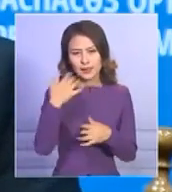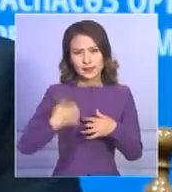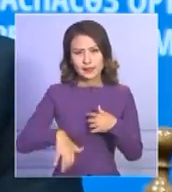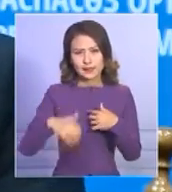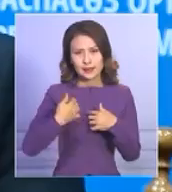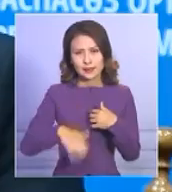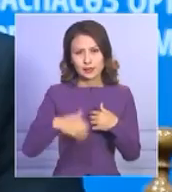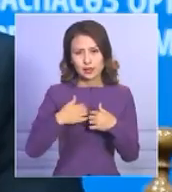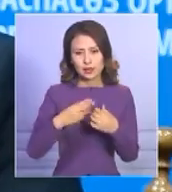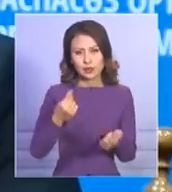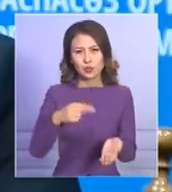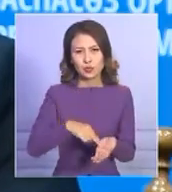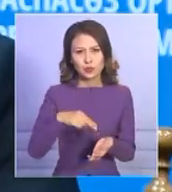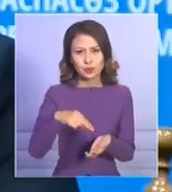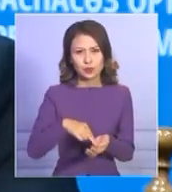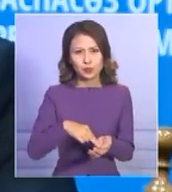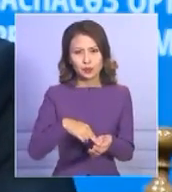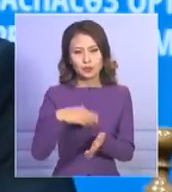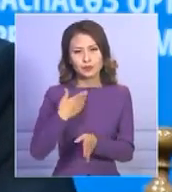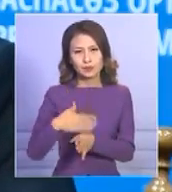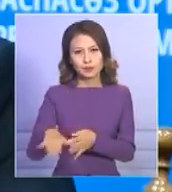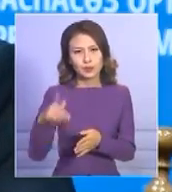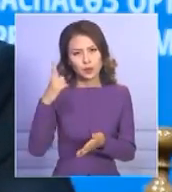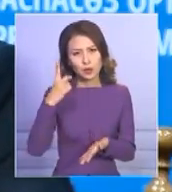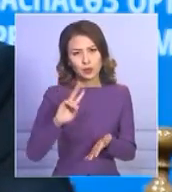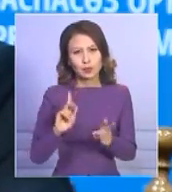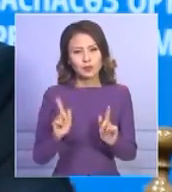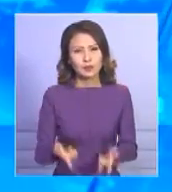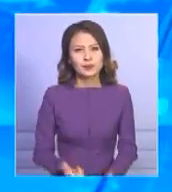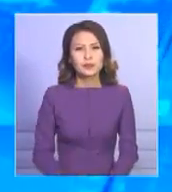бағамен берілу көзделіп отыр.